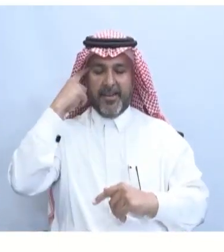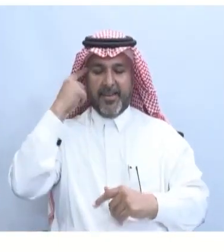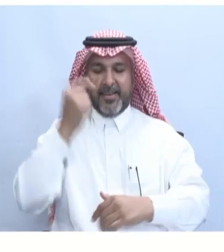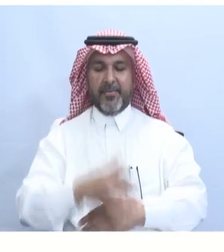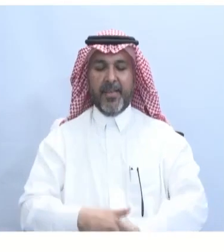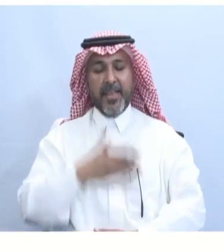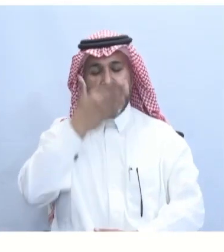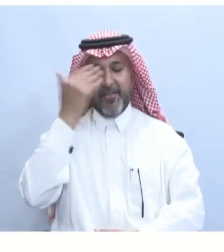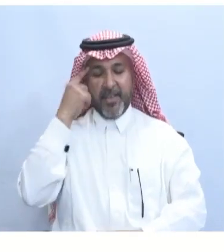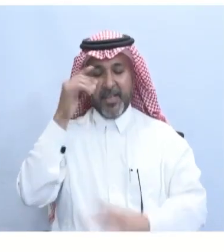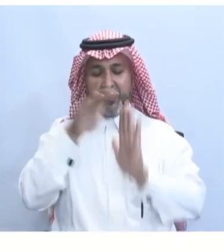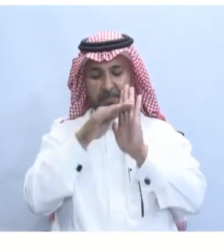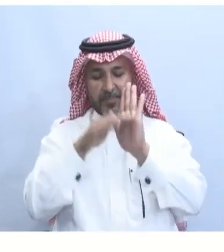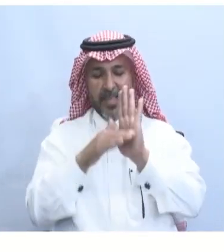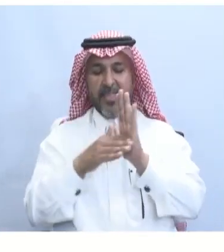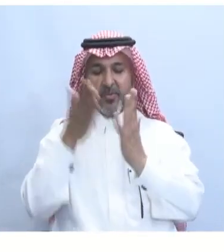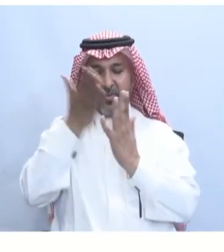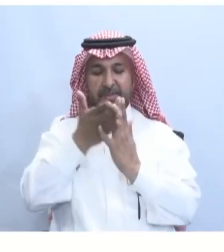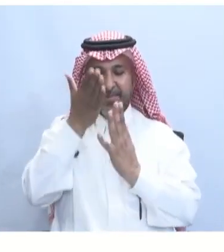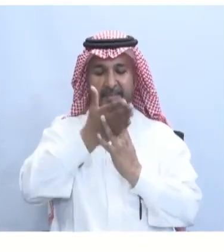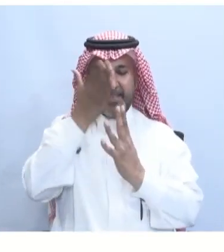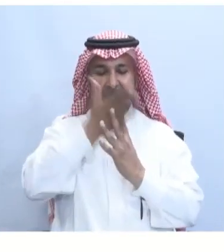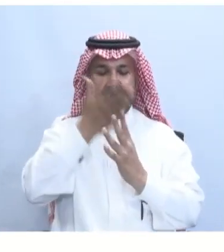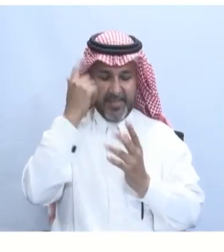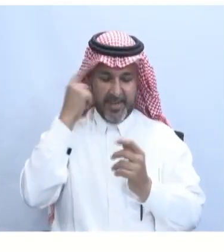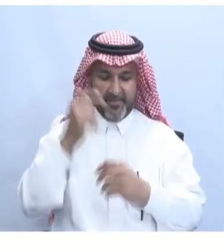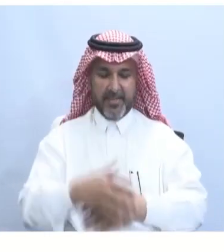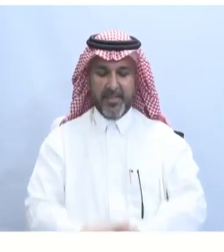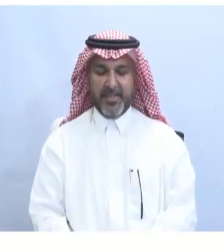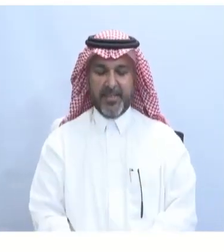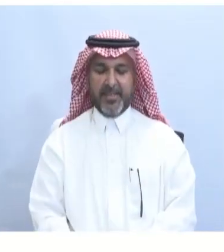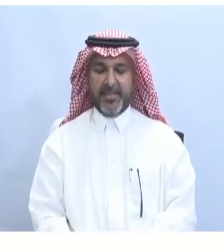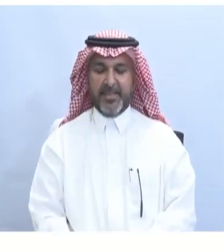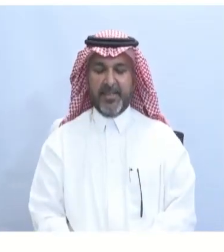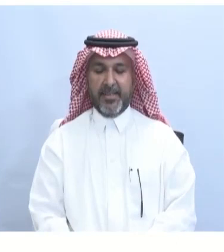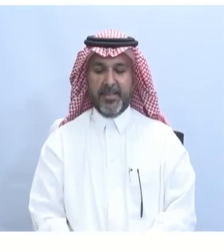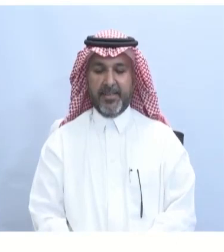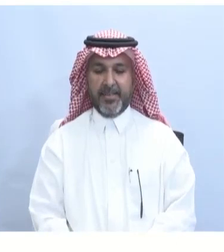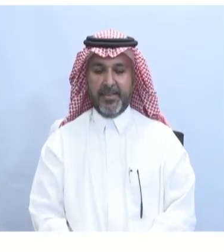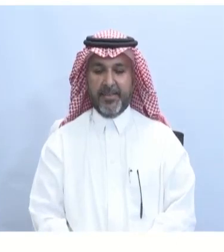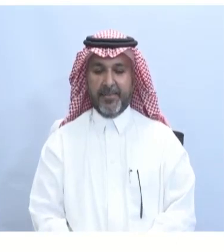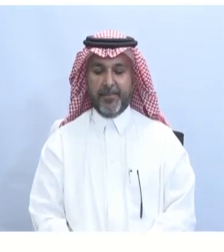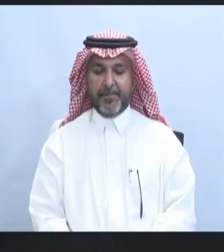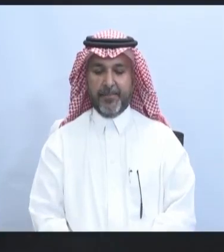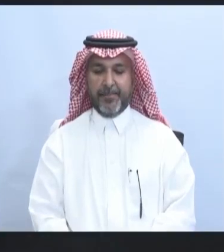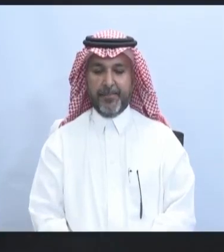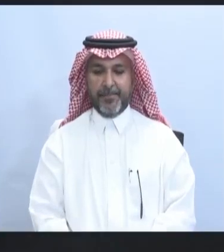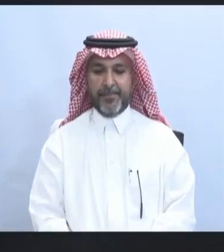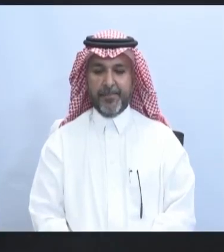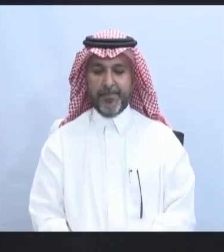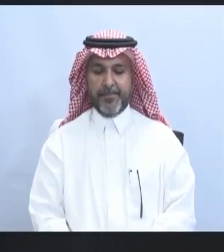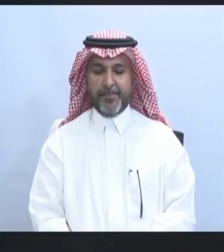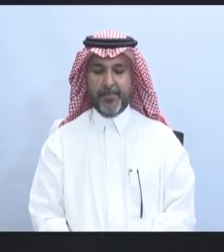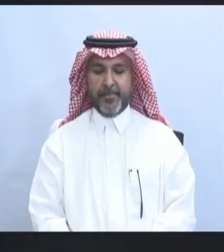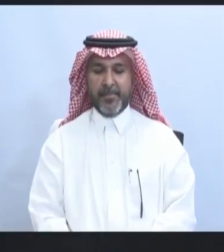حضاره علم وقيم الانسانيه بان تضمن للانسان العيش بحياه كريمه